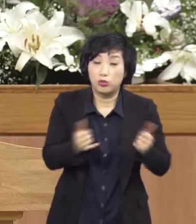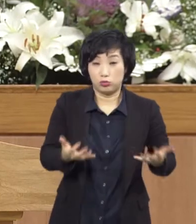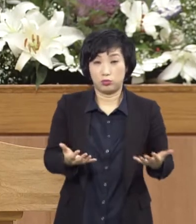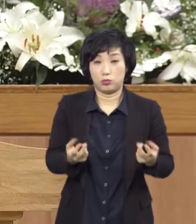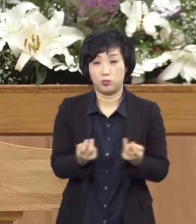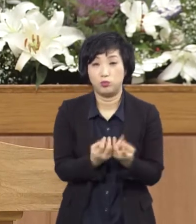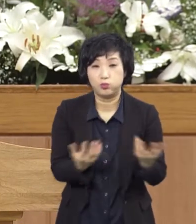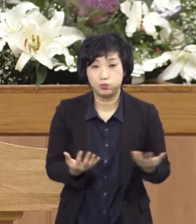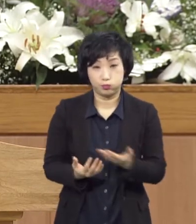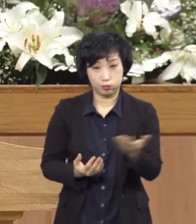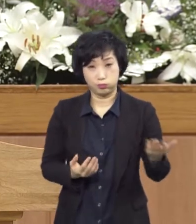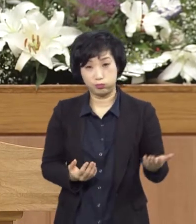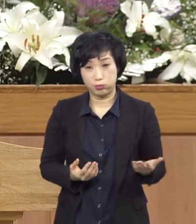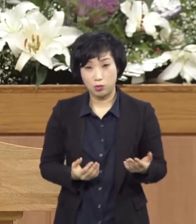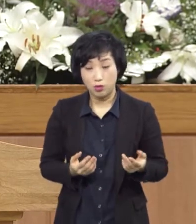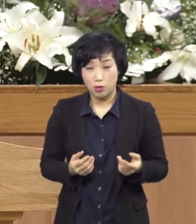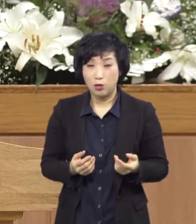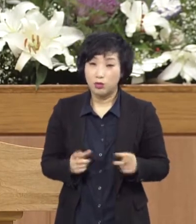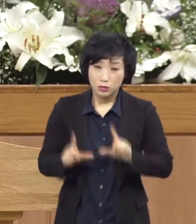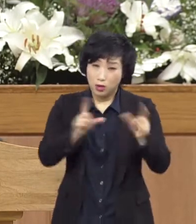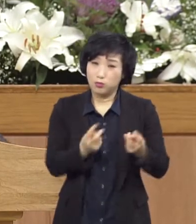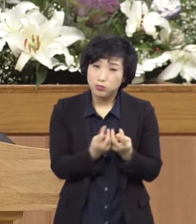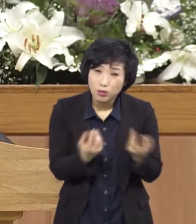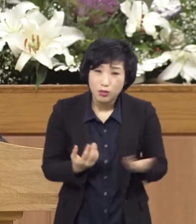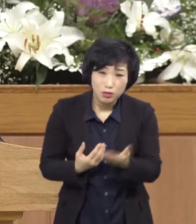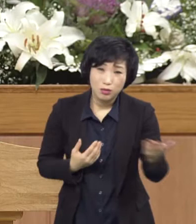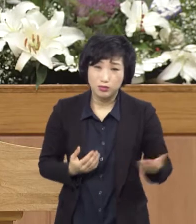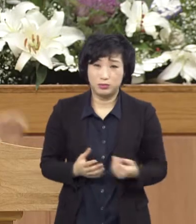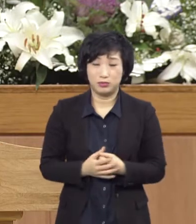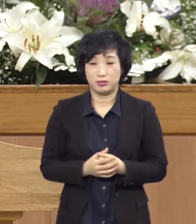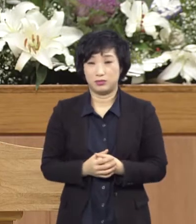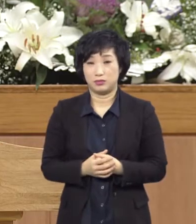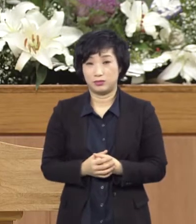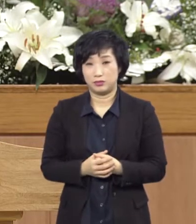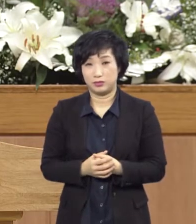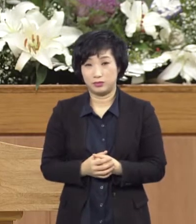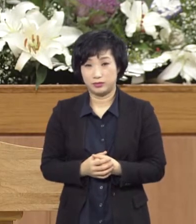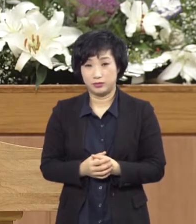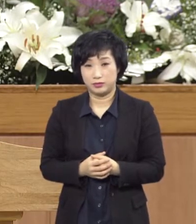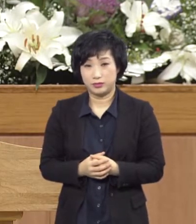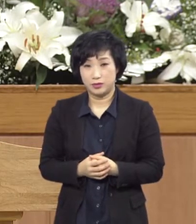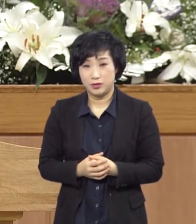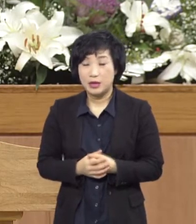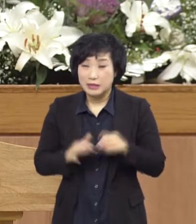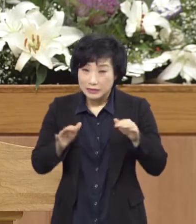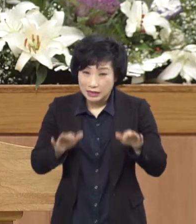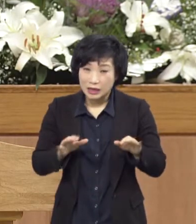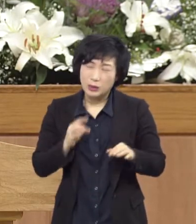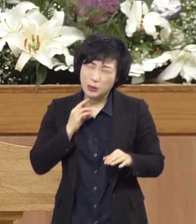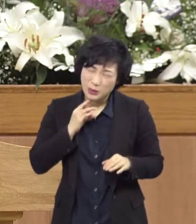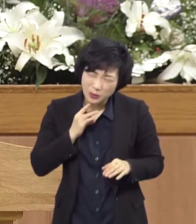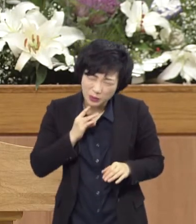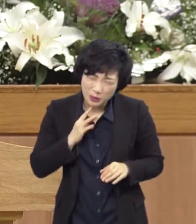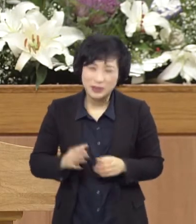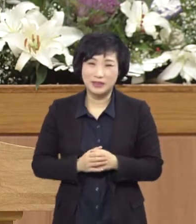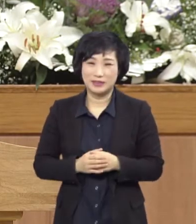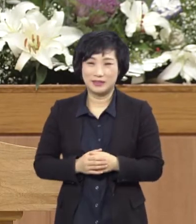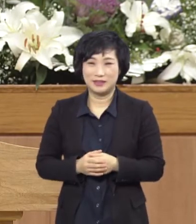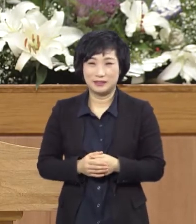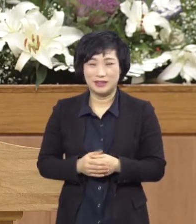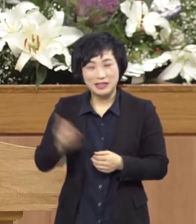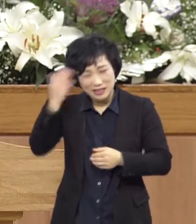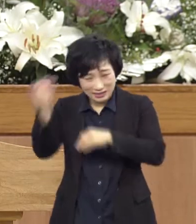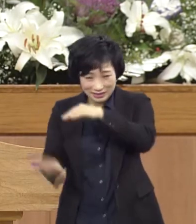없잖아. 살 길이 없지 않느냐 이 말이야. 그러므로 오직